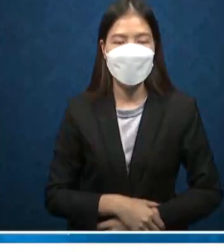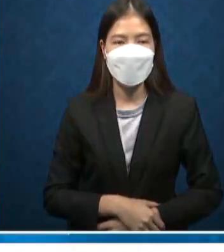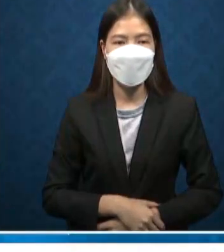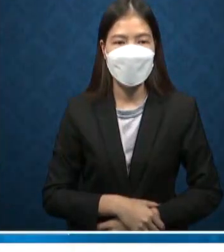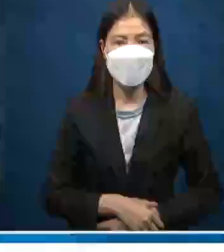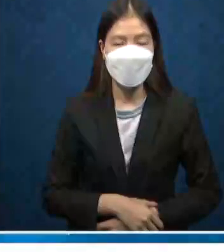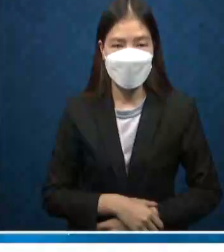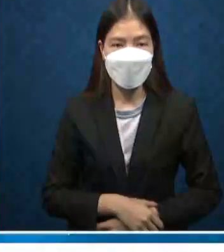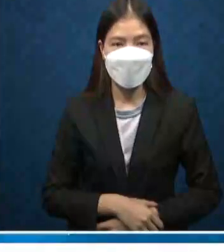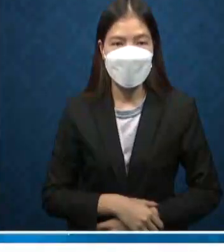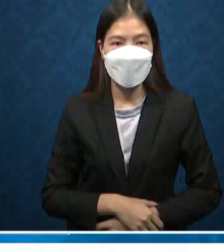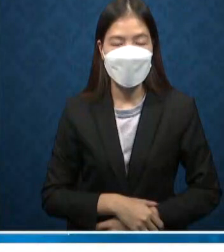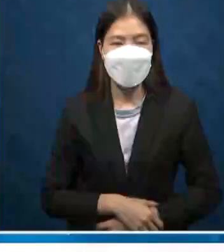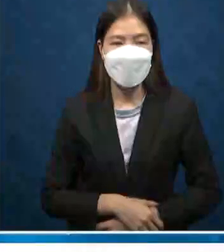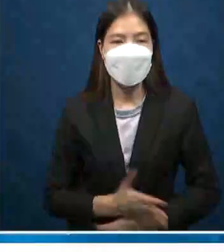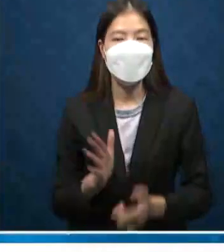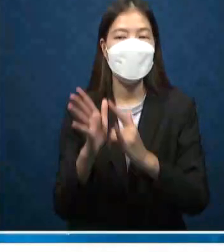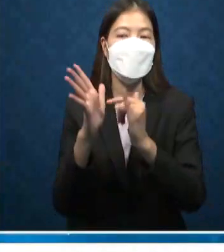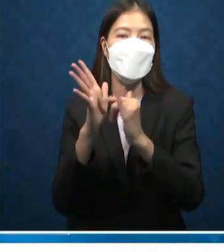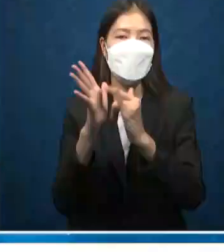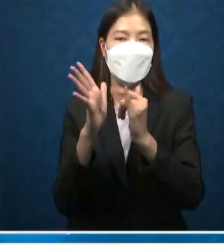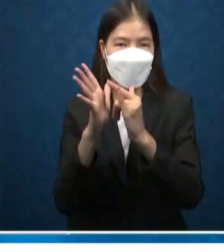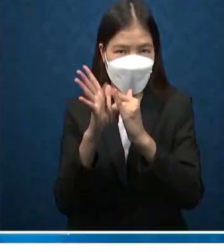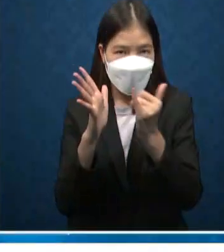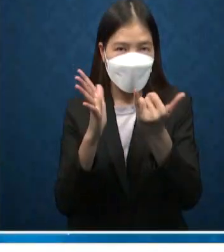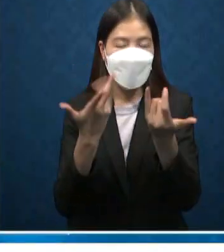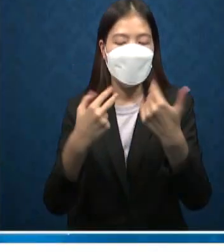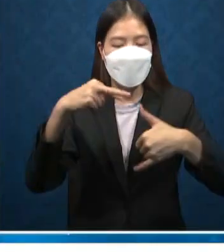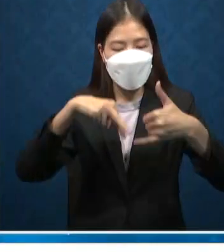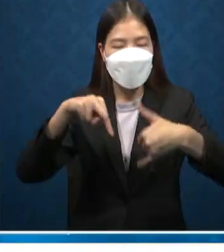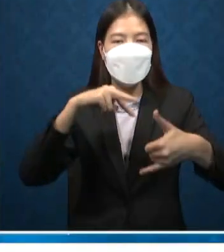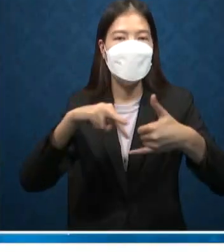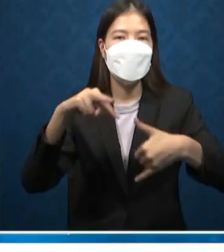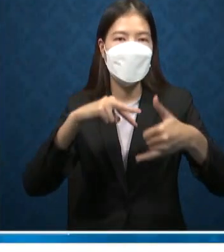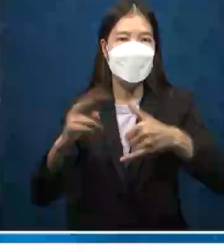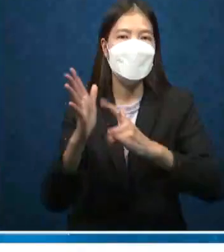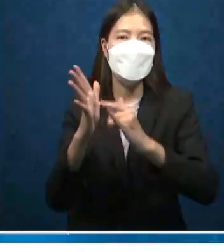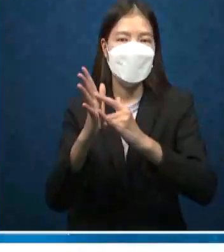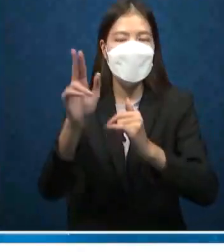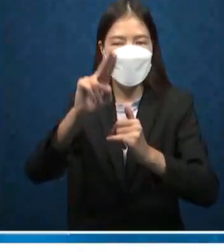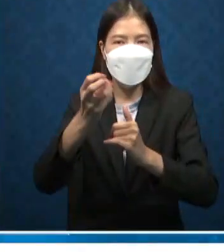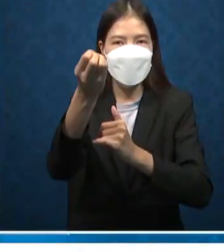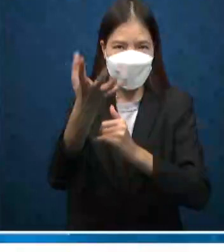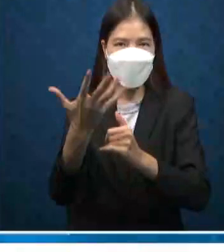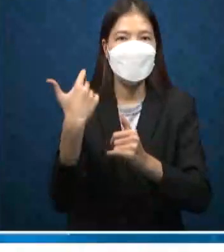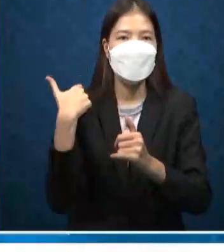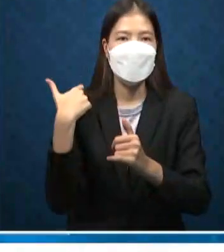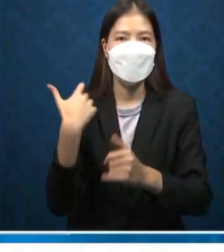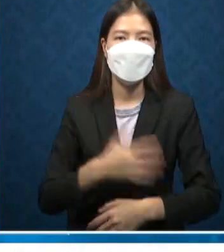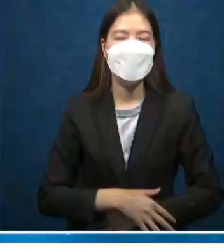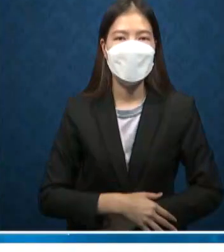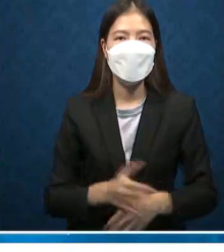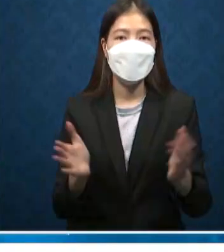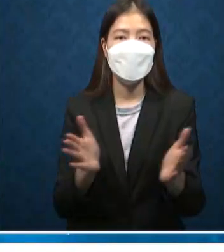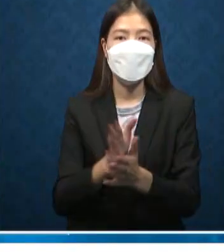ของยาในการรักษาพยาบาลซึ่งมีการใช้ยาต้นแบบที่เพิ่มมากขึ้นนะครับรวม